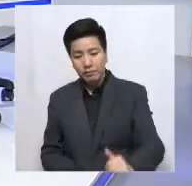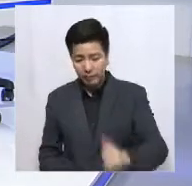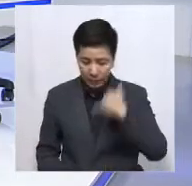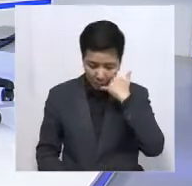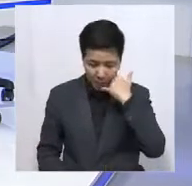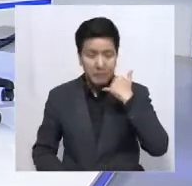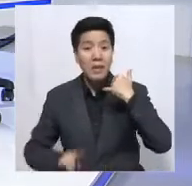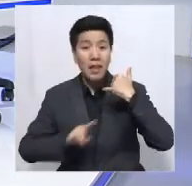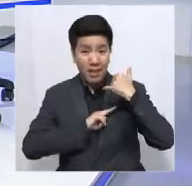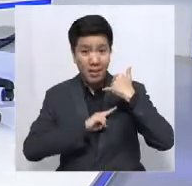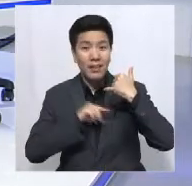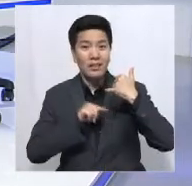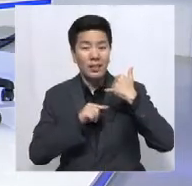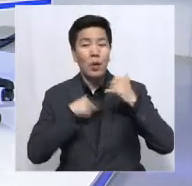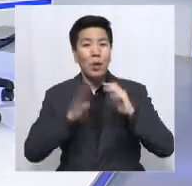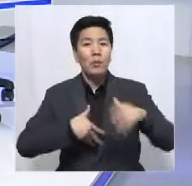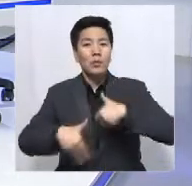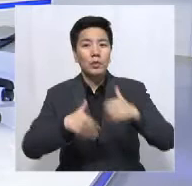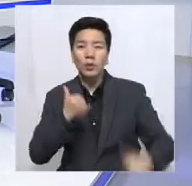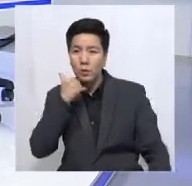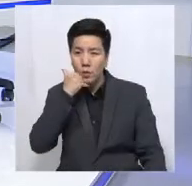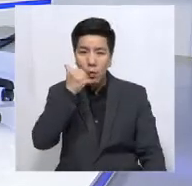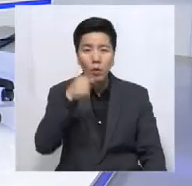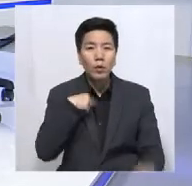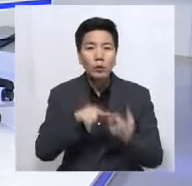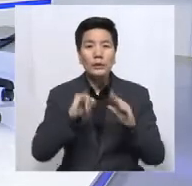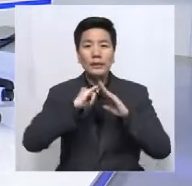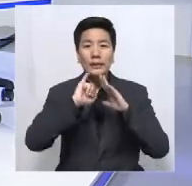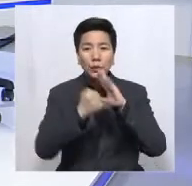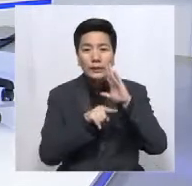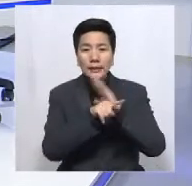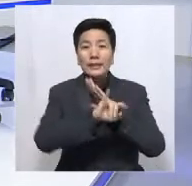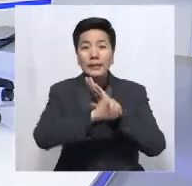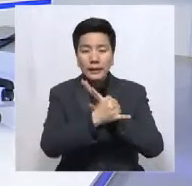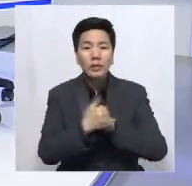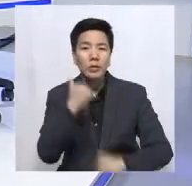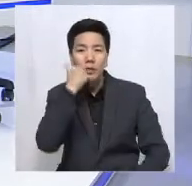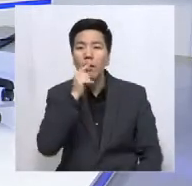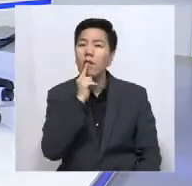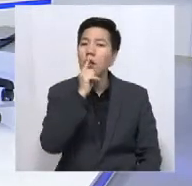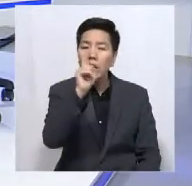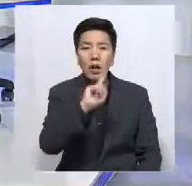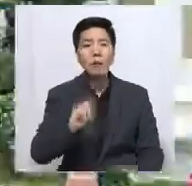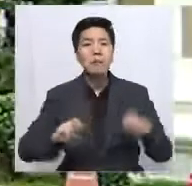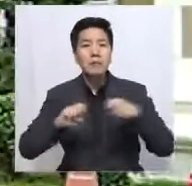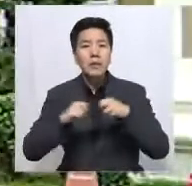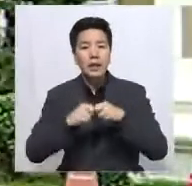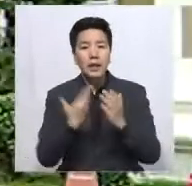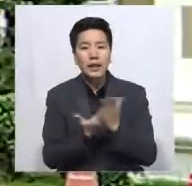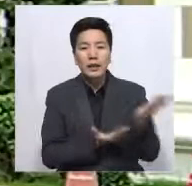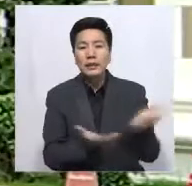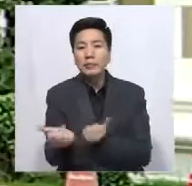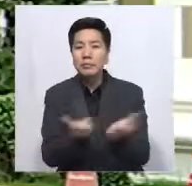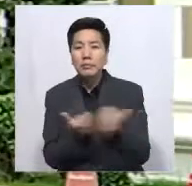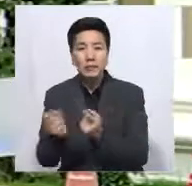ชนด้วยตนเองค่ะซึ่งมีประชาชนนะคะโทรเข้ามาจากจังหวัดจันทบุรีค่ะเพื่อมาร้องเรียนในเรื่องของปัญหาหนี้สินนอกระบ